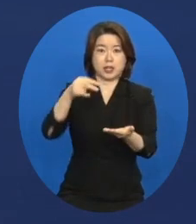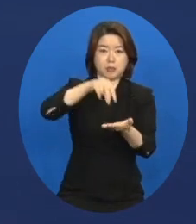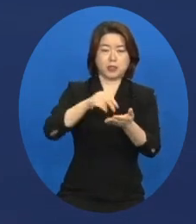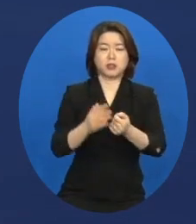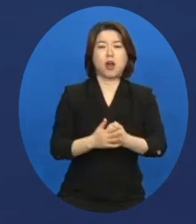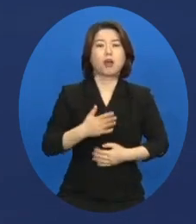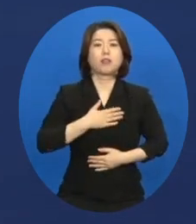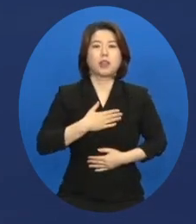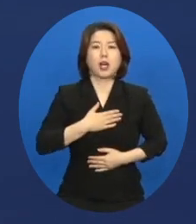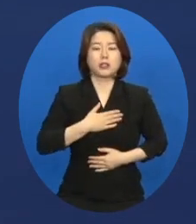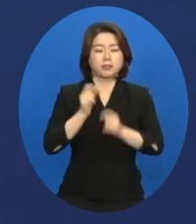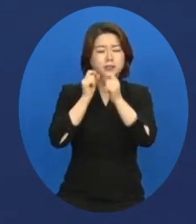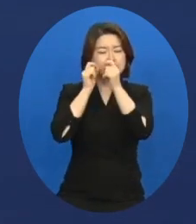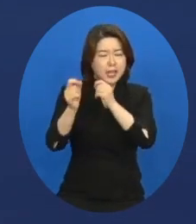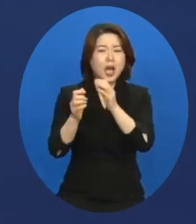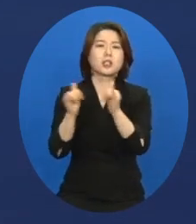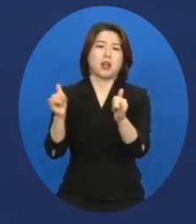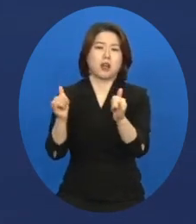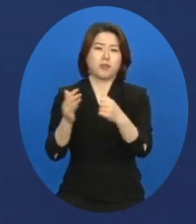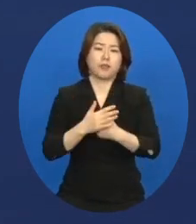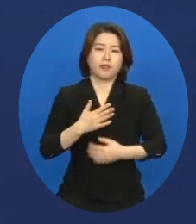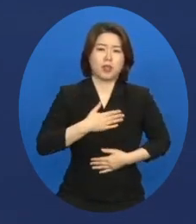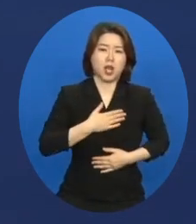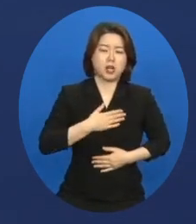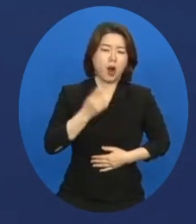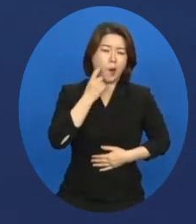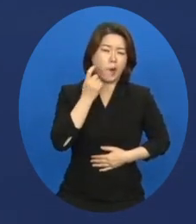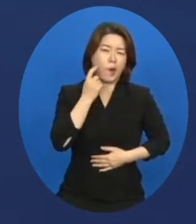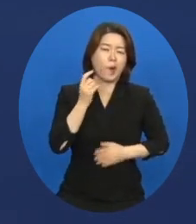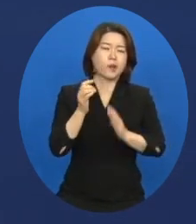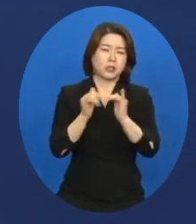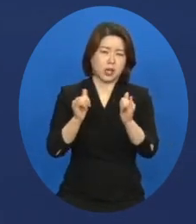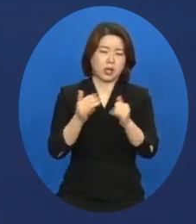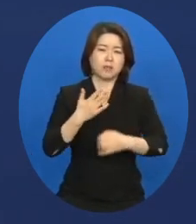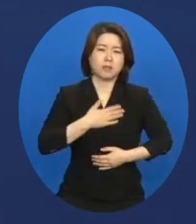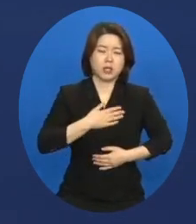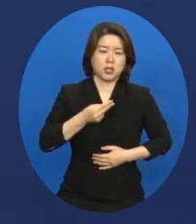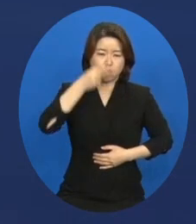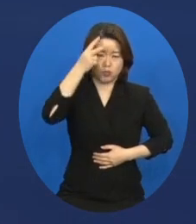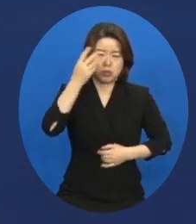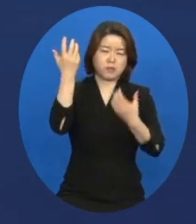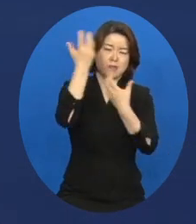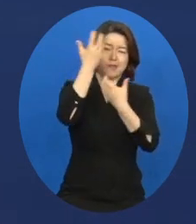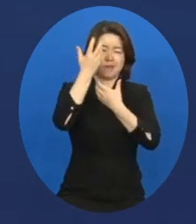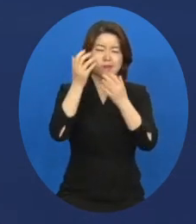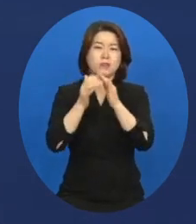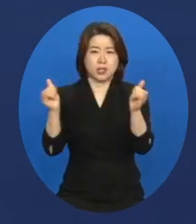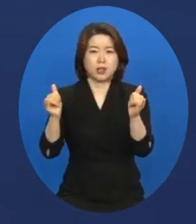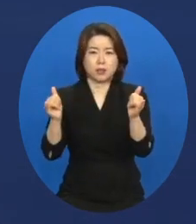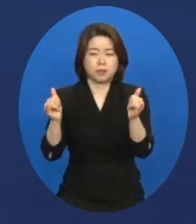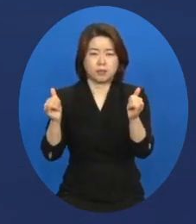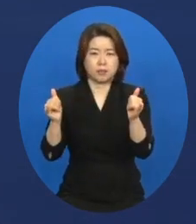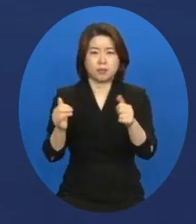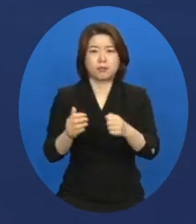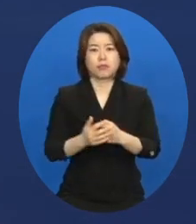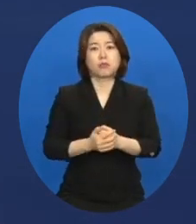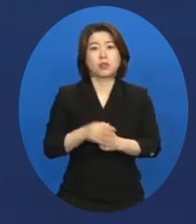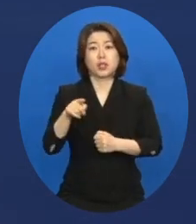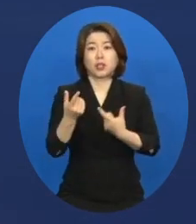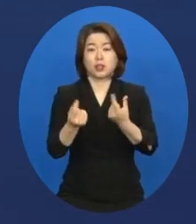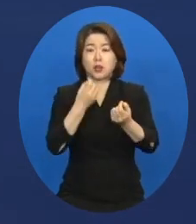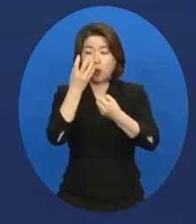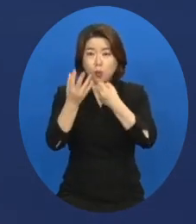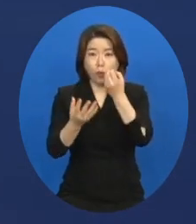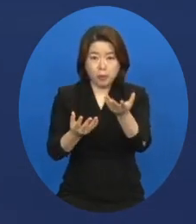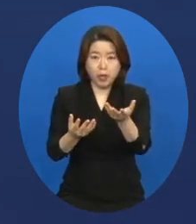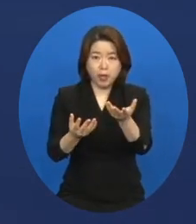나는 사기꾼이고 나는 거짓말쟁이고 나는 술주정뱅입니다. 그런 고백을